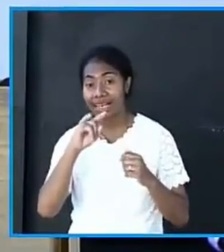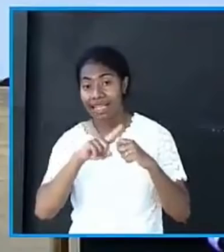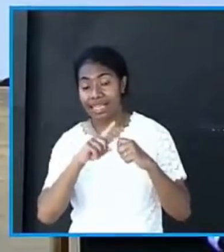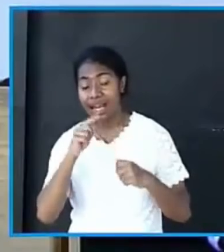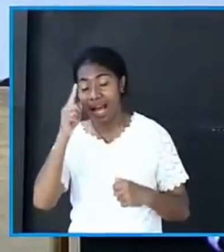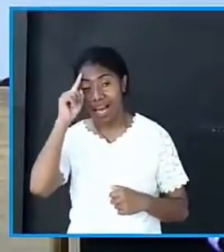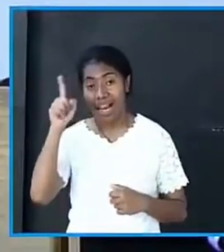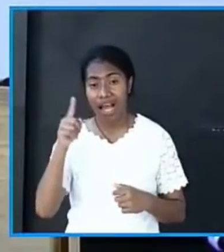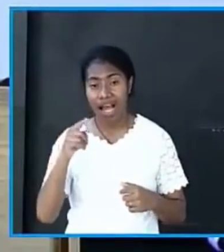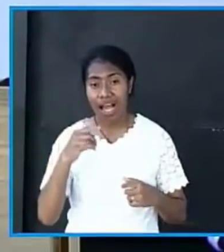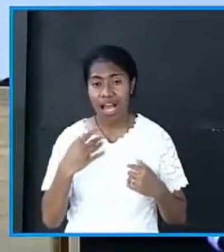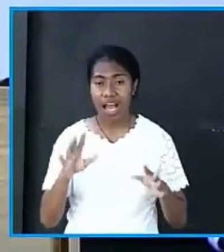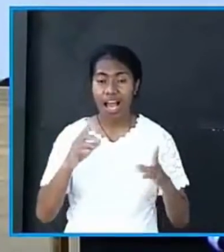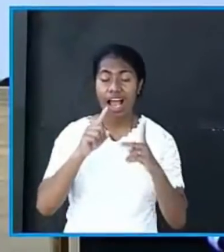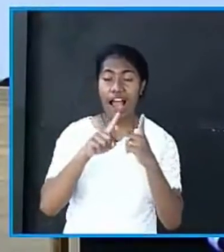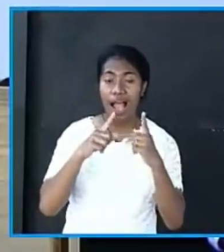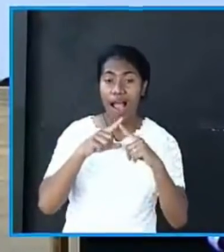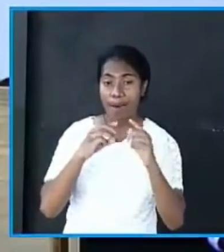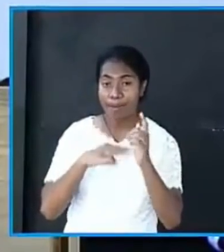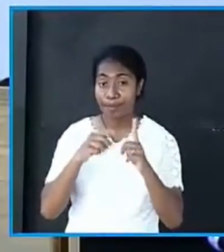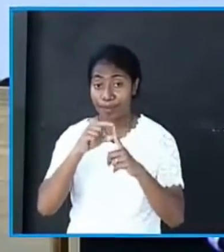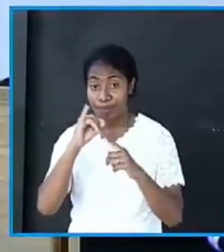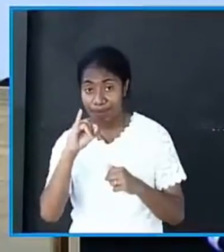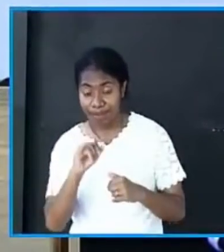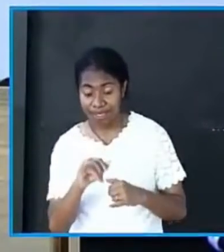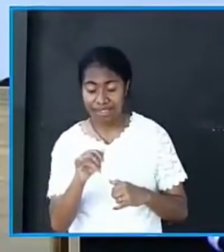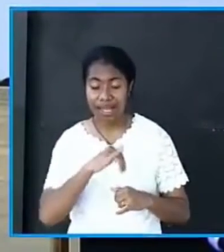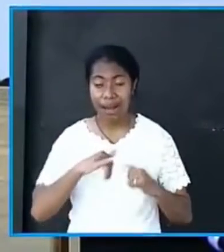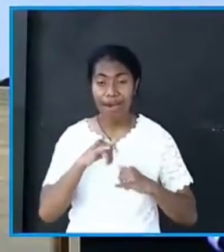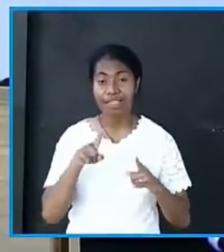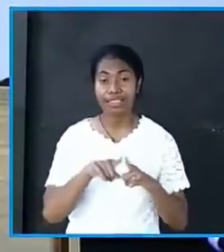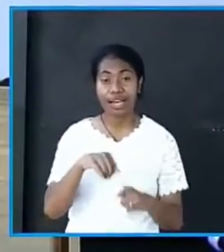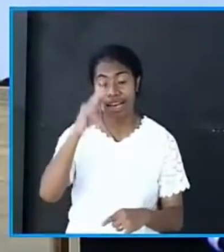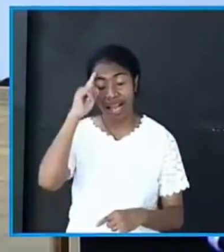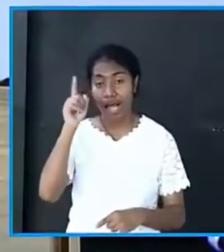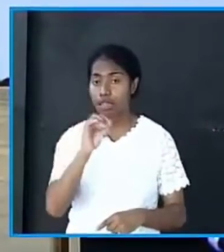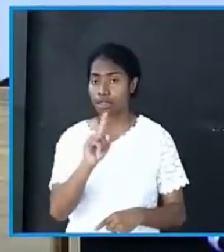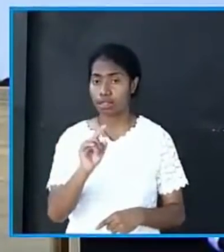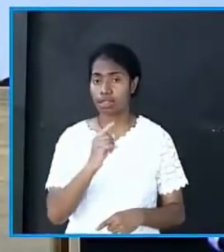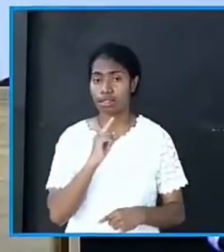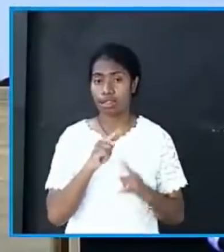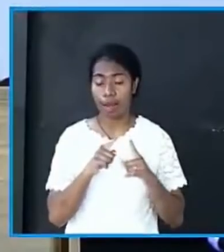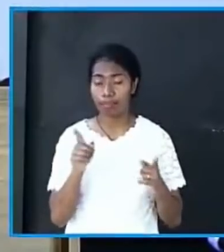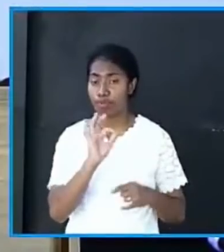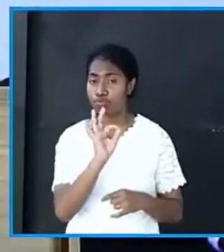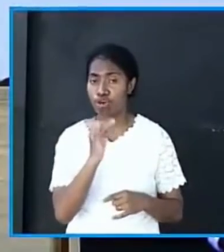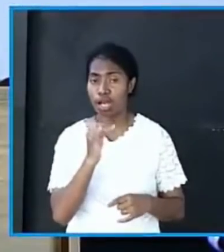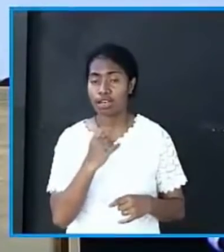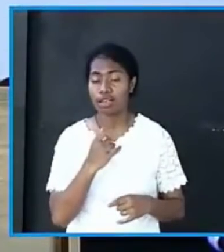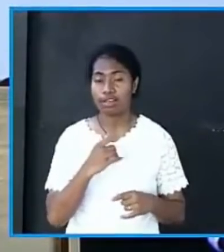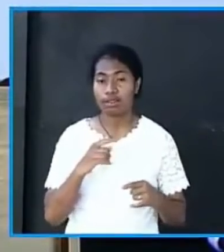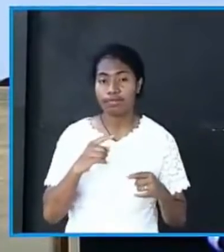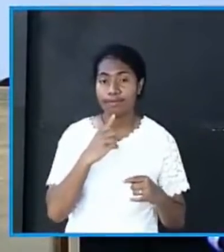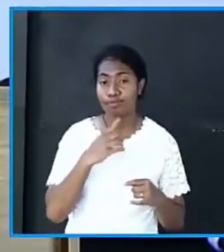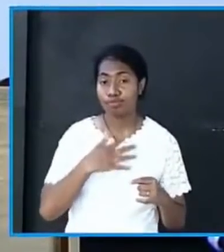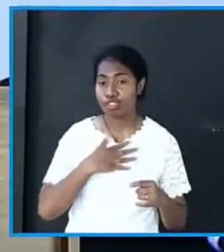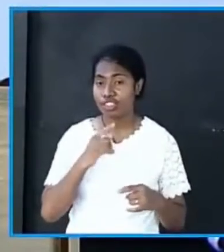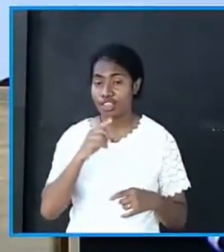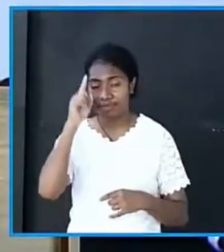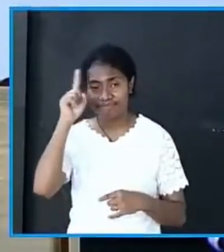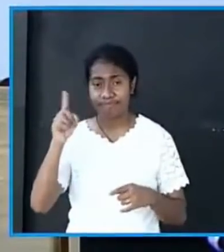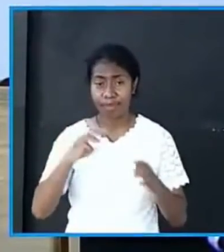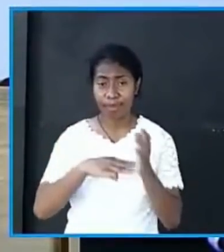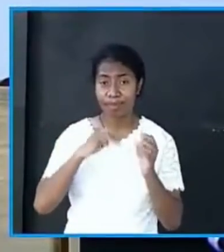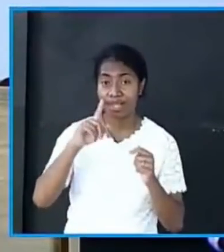tapi bukan Allah karena itu hati-hati supaya Jangan rasa diri Allah Hai jangan